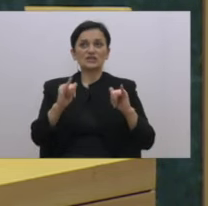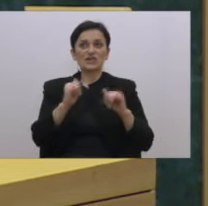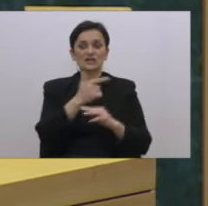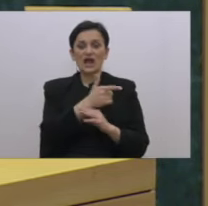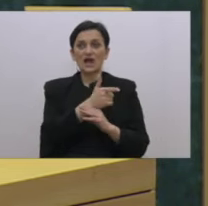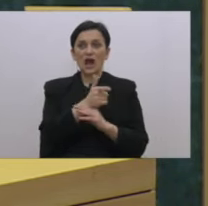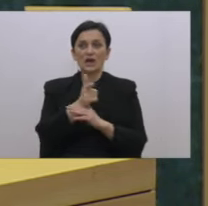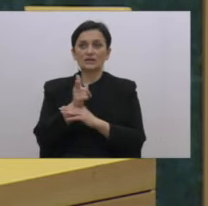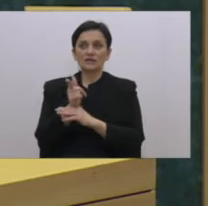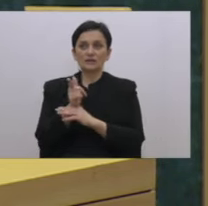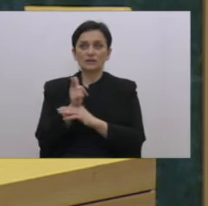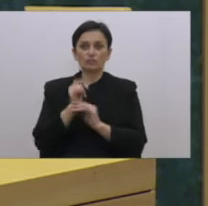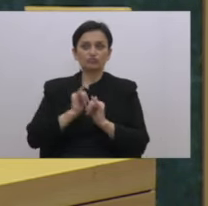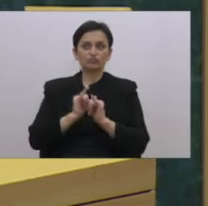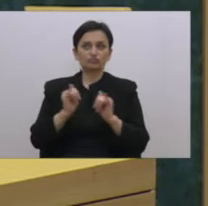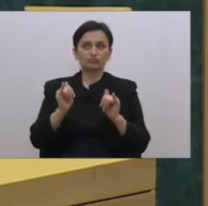კადრები